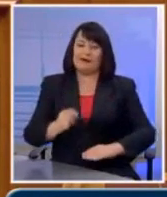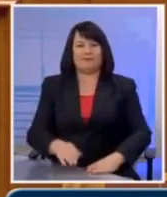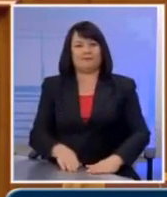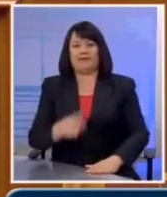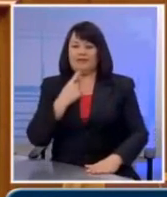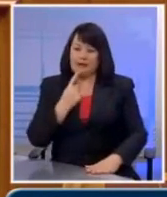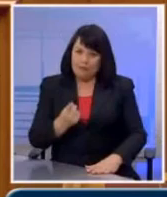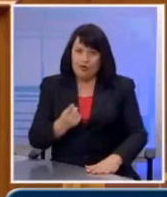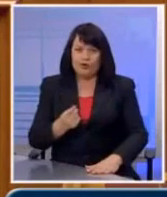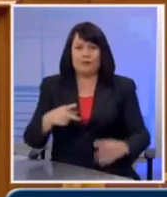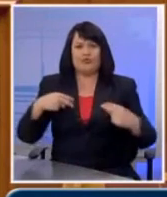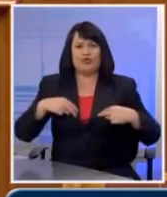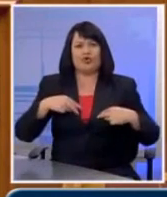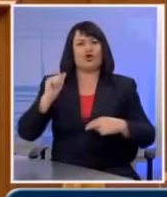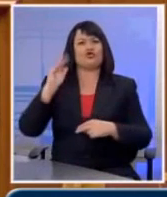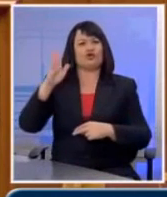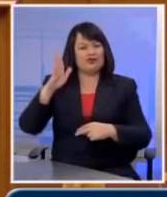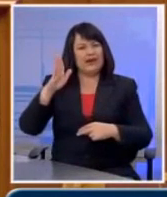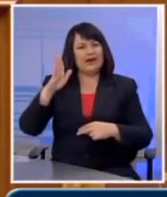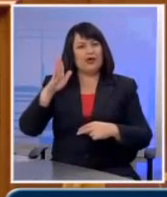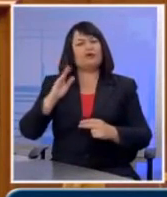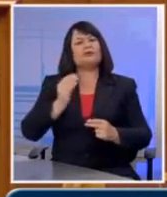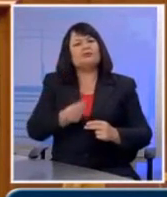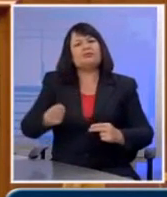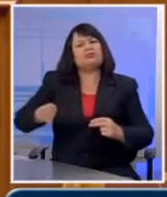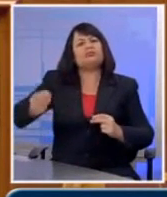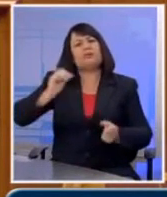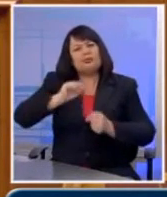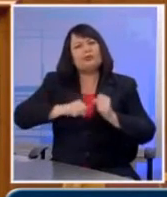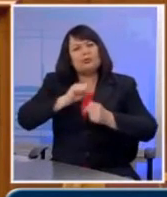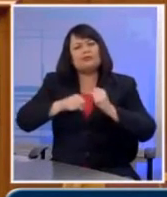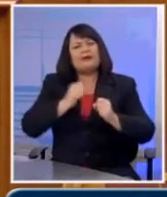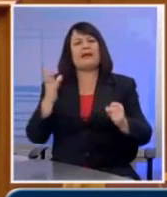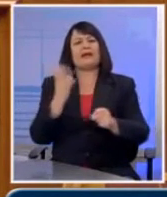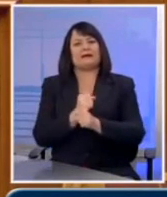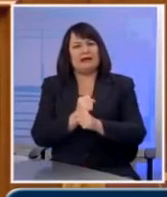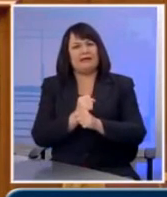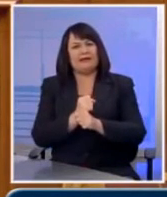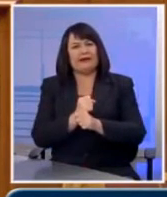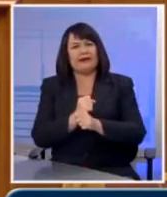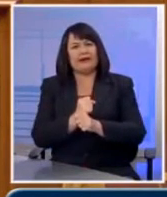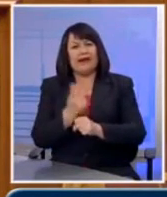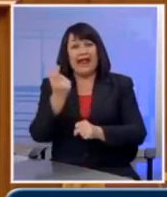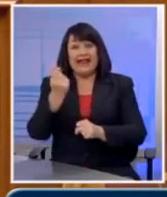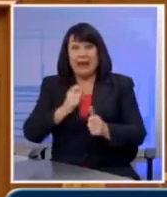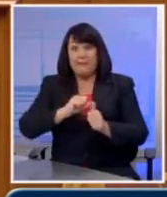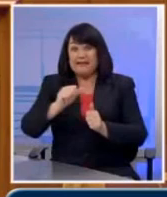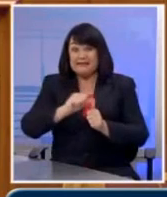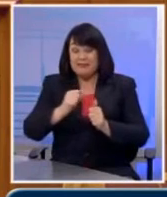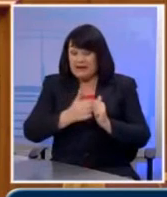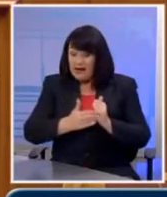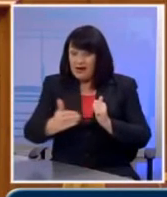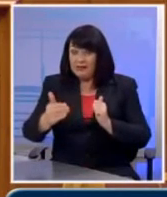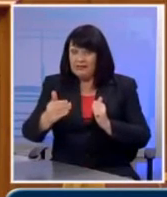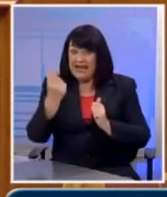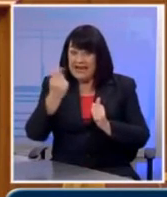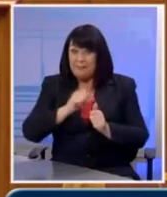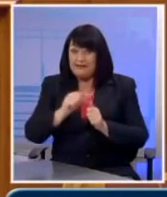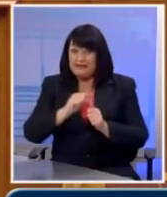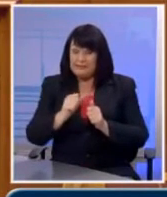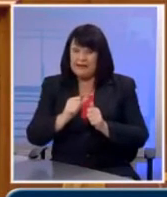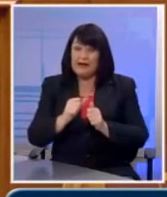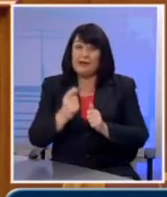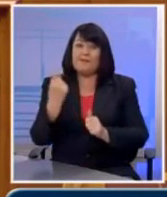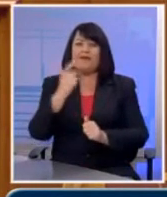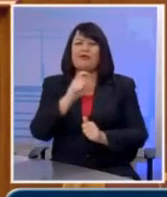ότι το Υπουργείο Εξωτερικών με τεράστιες προσπάθειες κατάφερε μέσα σε 1,5 μήνα, δηλαδή μια εβδομάδα